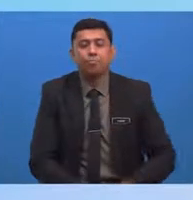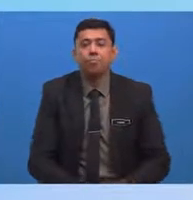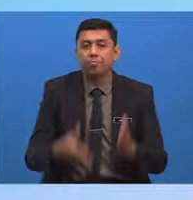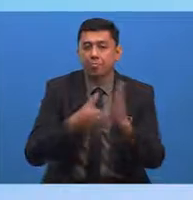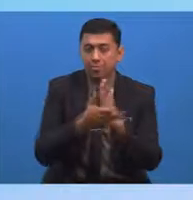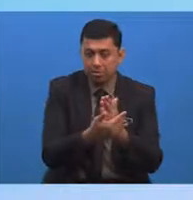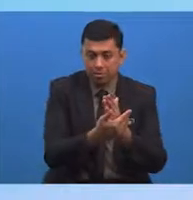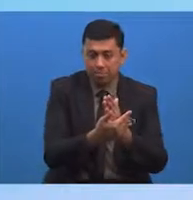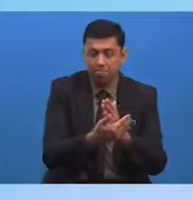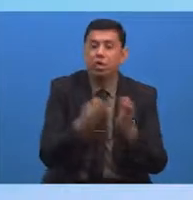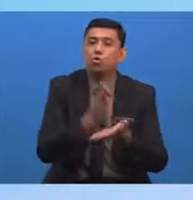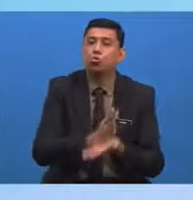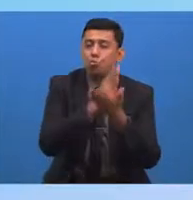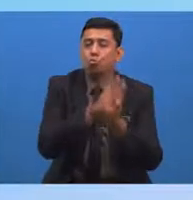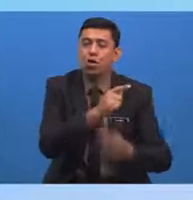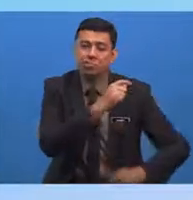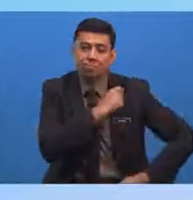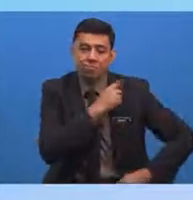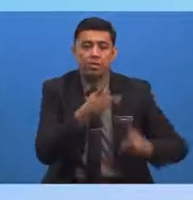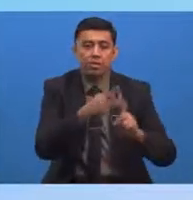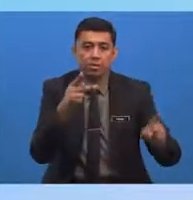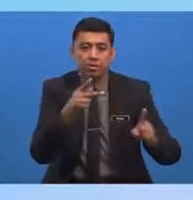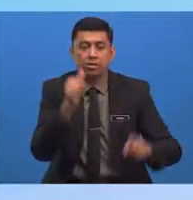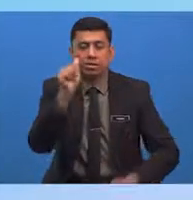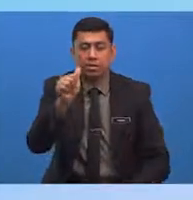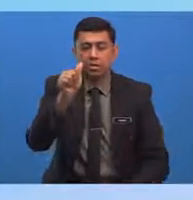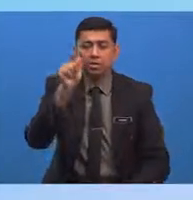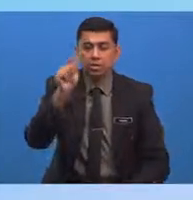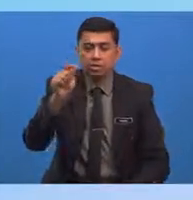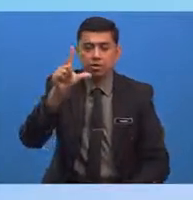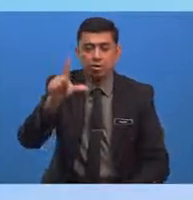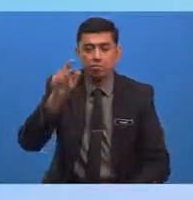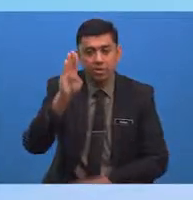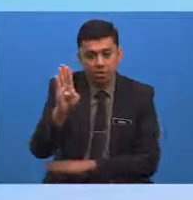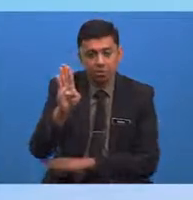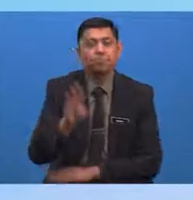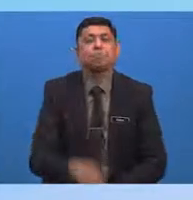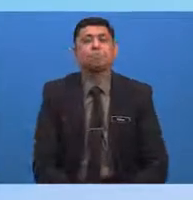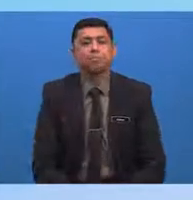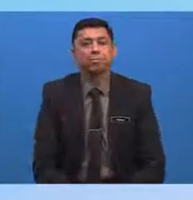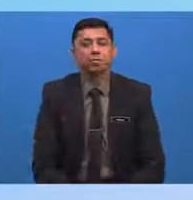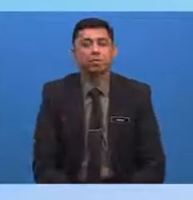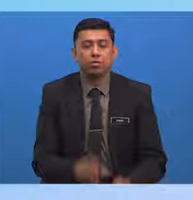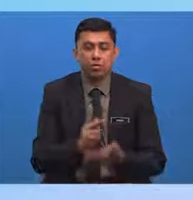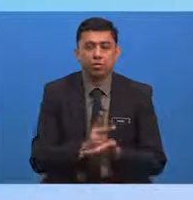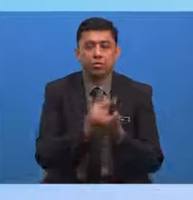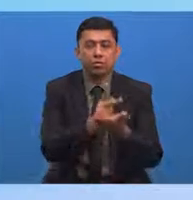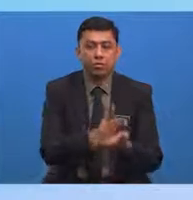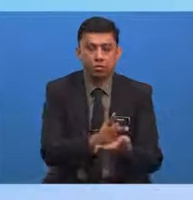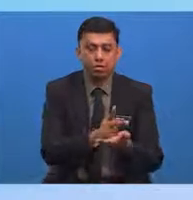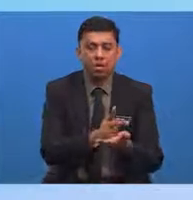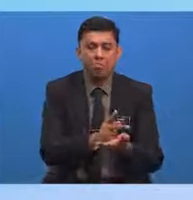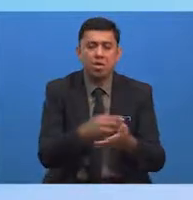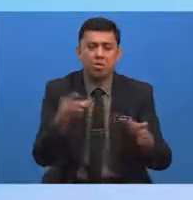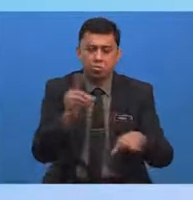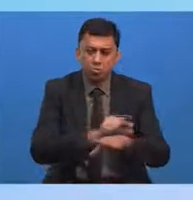memperoleh bantuan ketenteraan terutama daripada Angkatan Tentera Laut British. Kapal HMS Dido